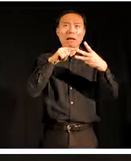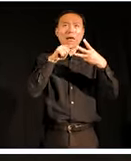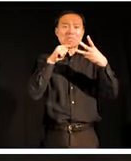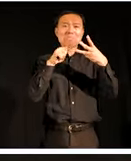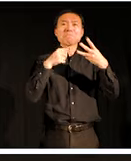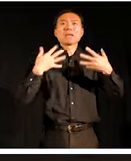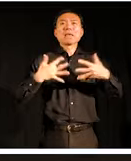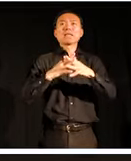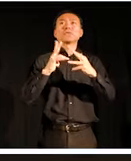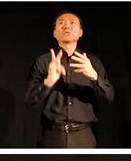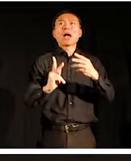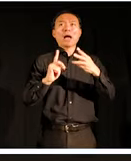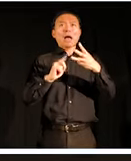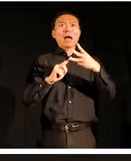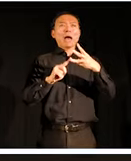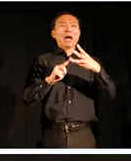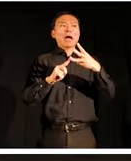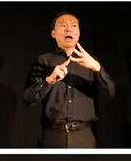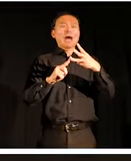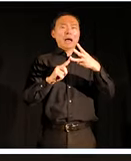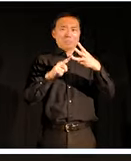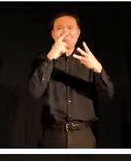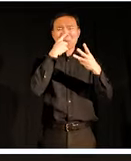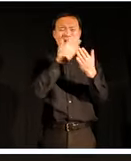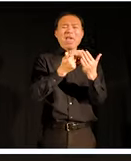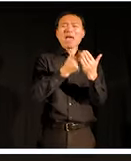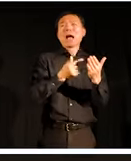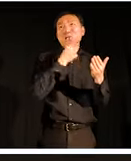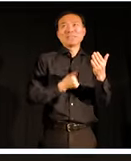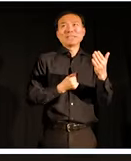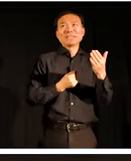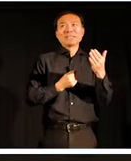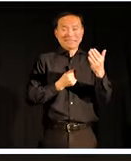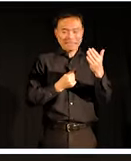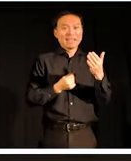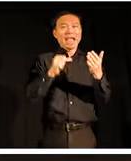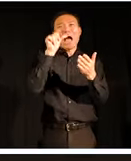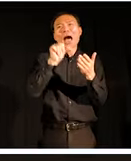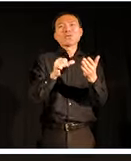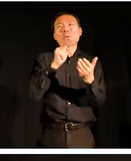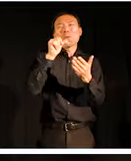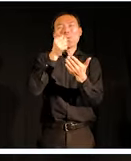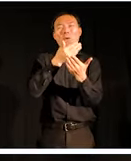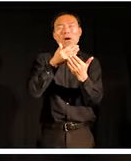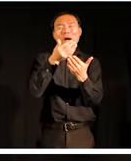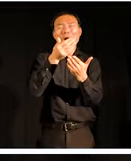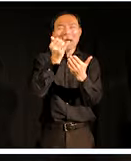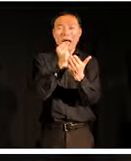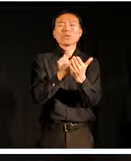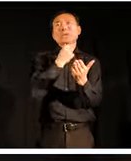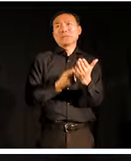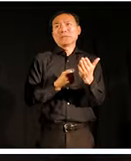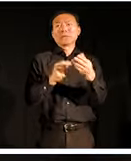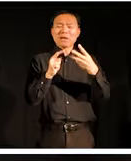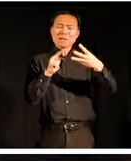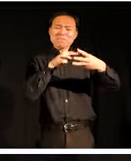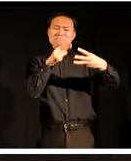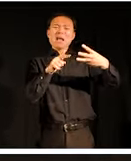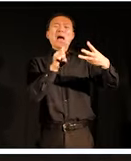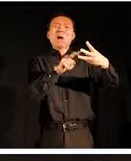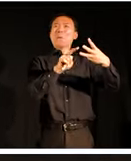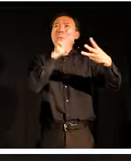建築かだったんですよ僕はaとか大好きでねあのアート好きなんでそれでまこっちの方が良さそうだな